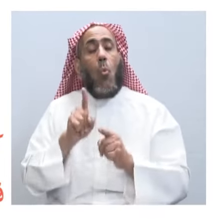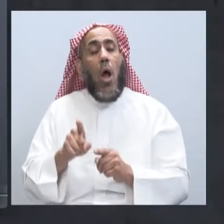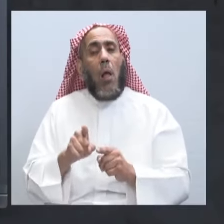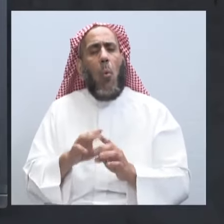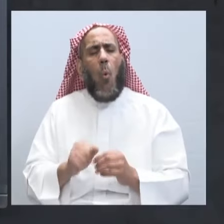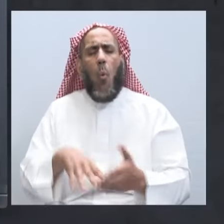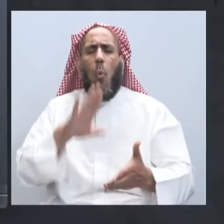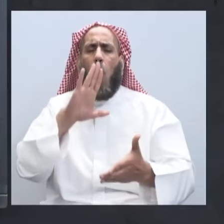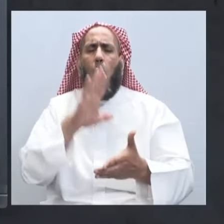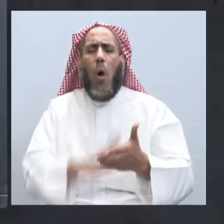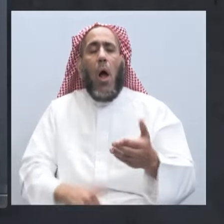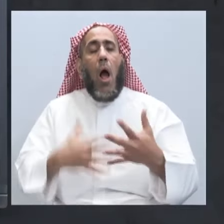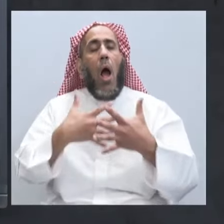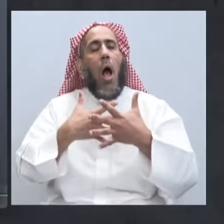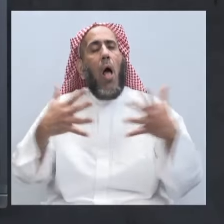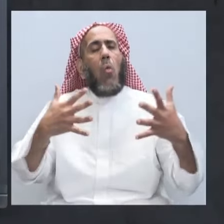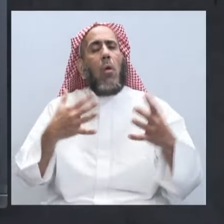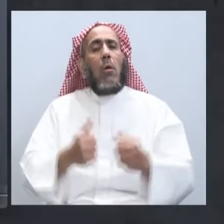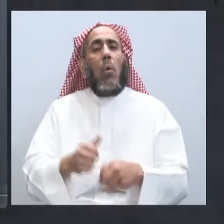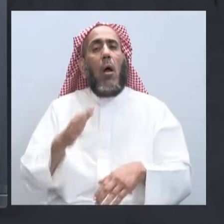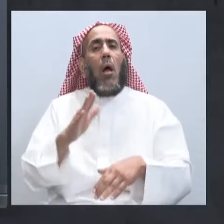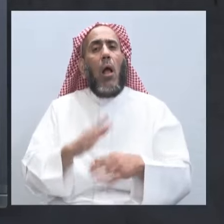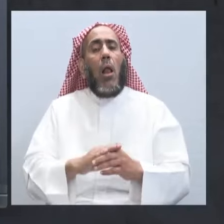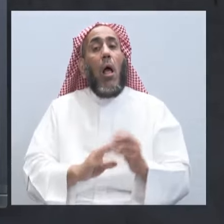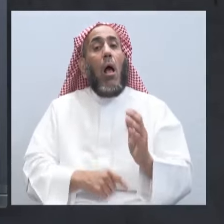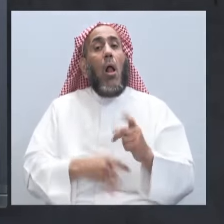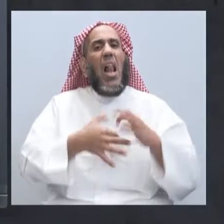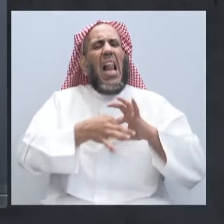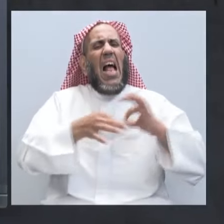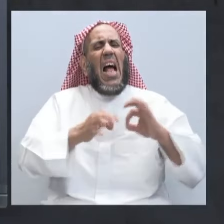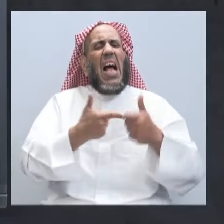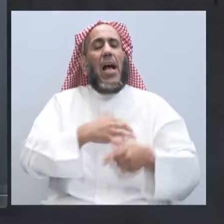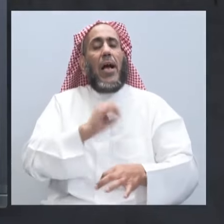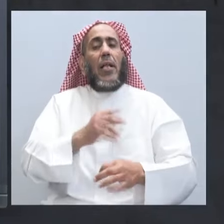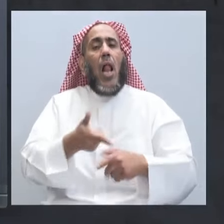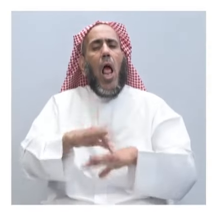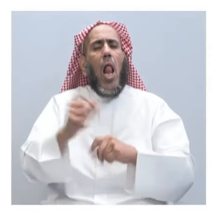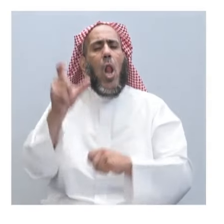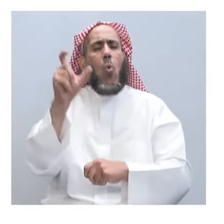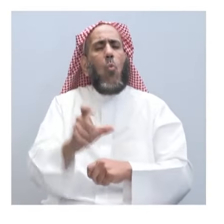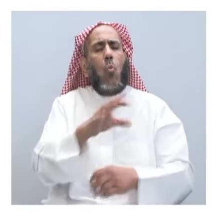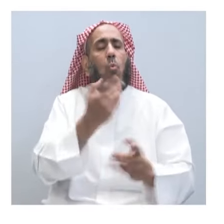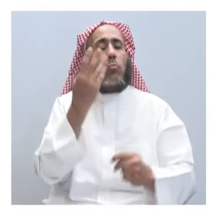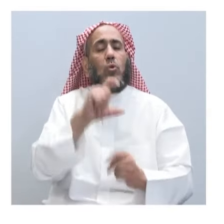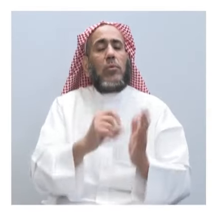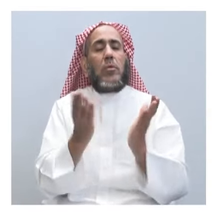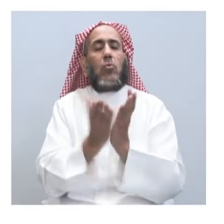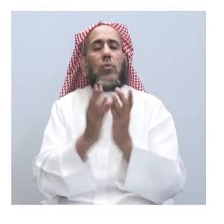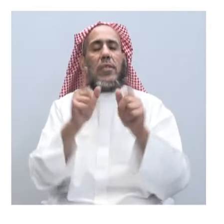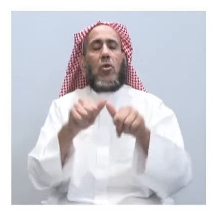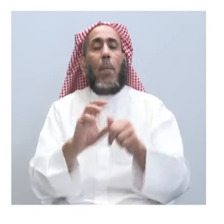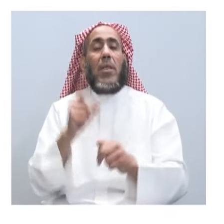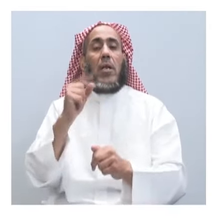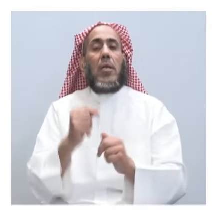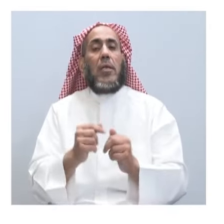فيه خطر عظيم على عقيدتنا كمسلمين تناوله في درس اليوم باذن الله